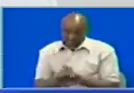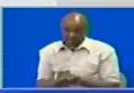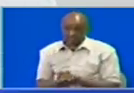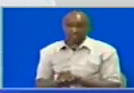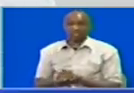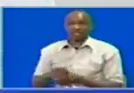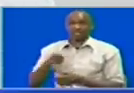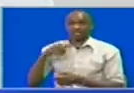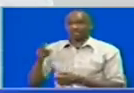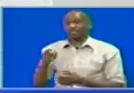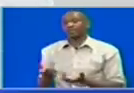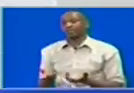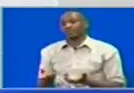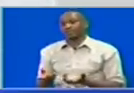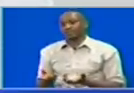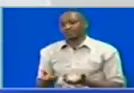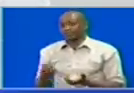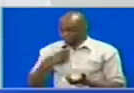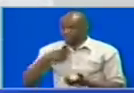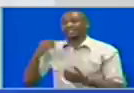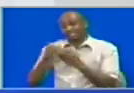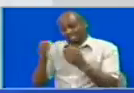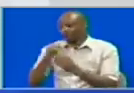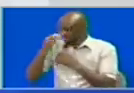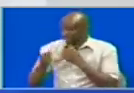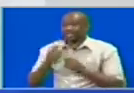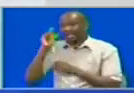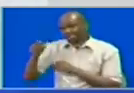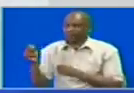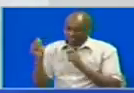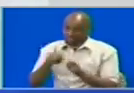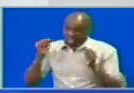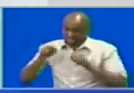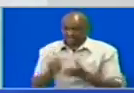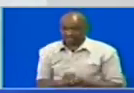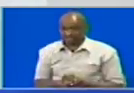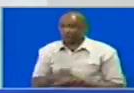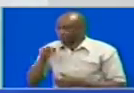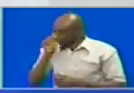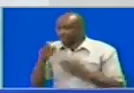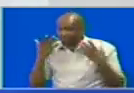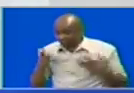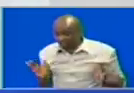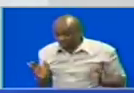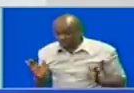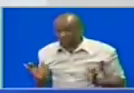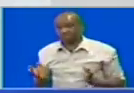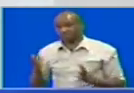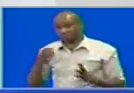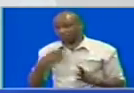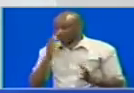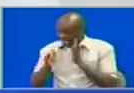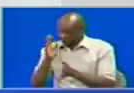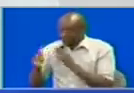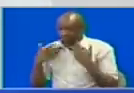shughulike mechi shughulia nchi kwanza tukimaliza ndio tutaelewana. Na hapo tulipomaliza wakapanga